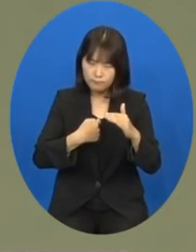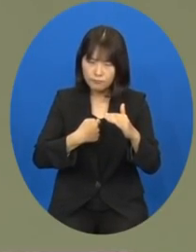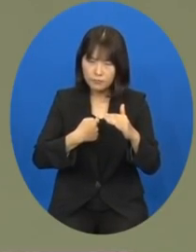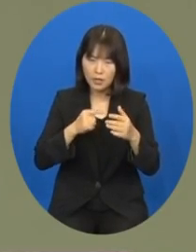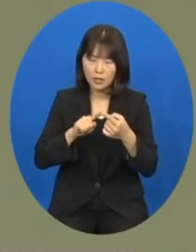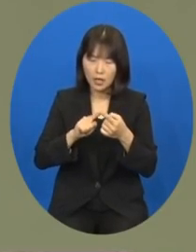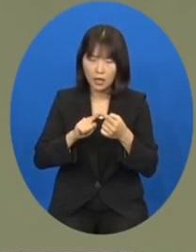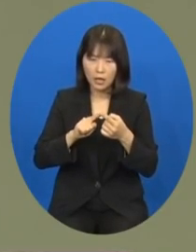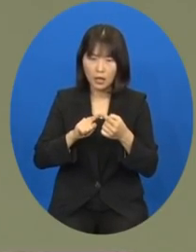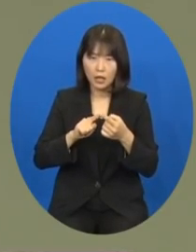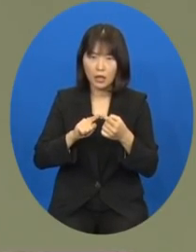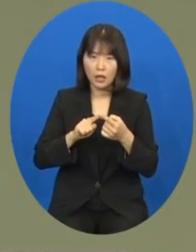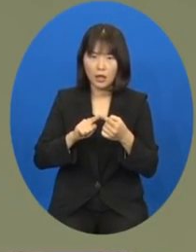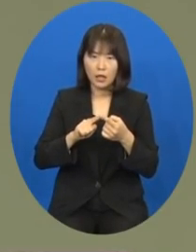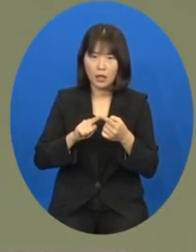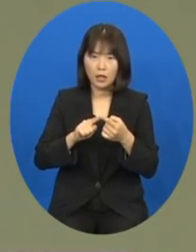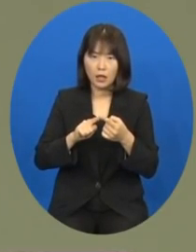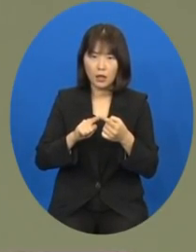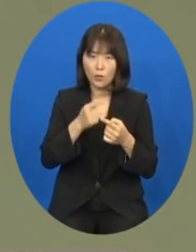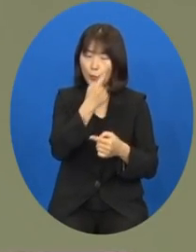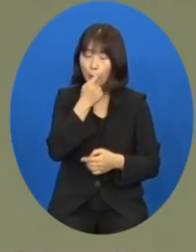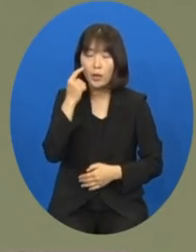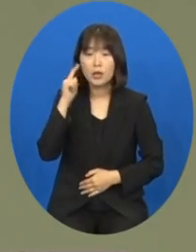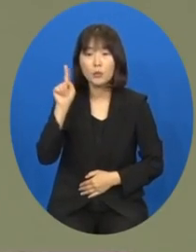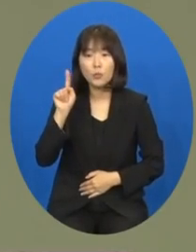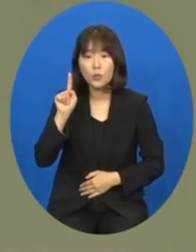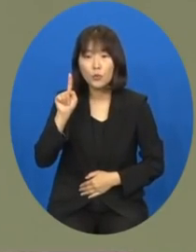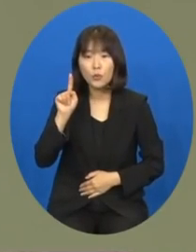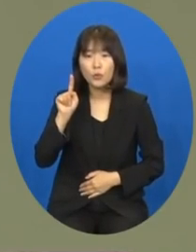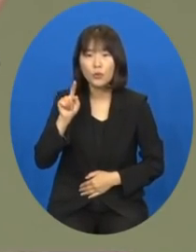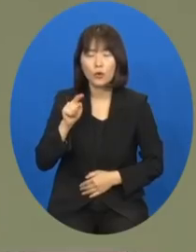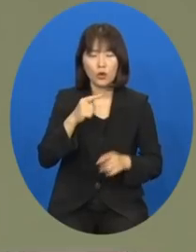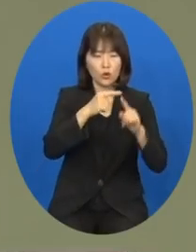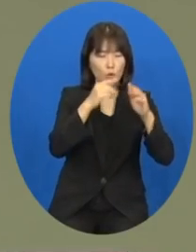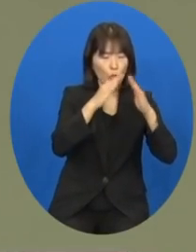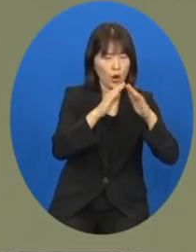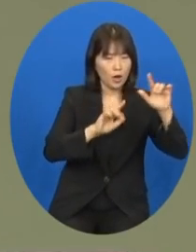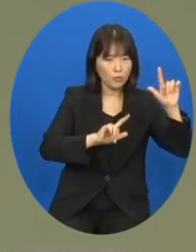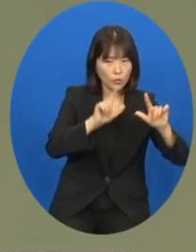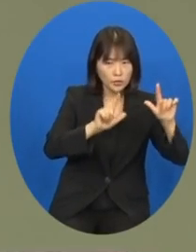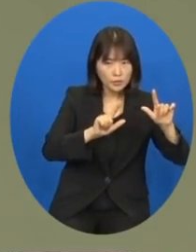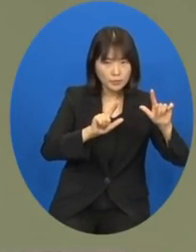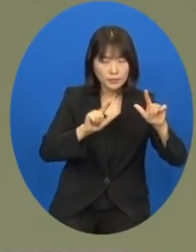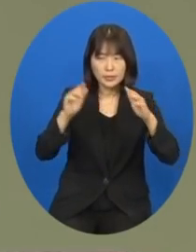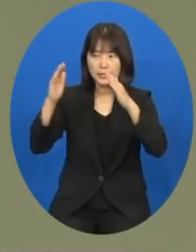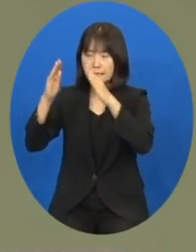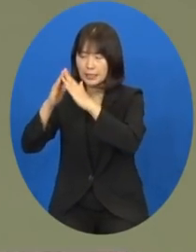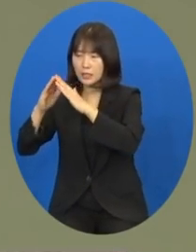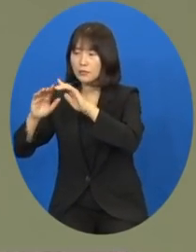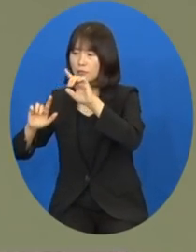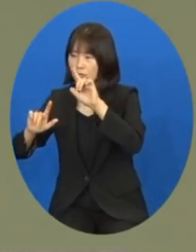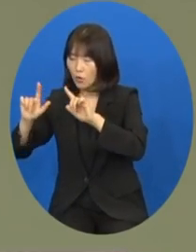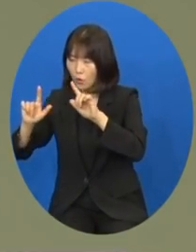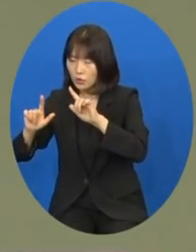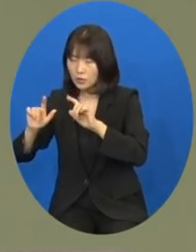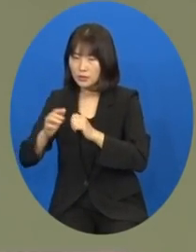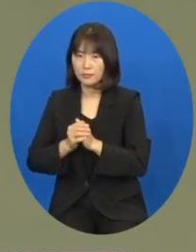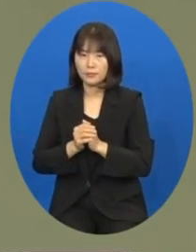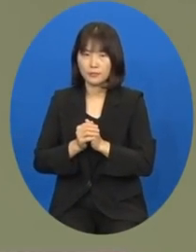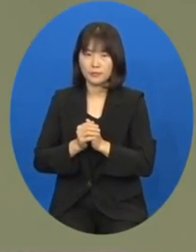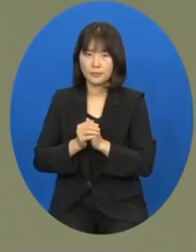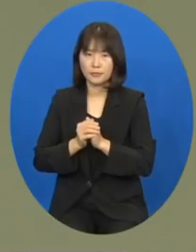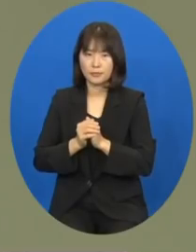있냐면 그 외에서 의 모습과 10에서 의 모습과 가정 직장에서의